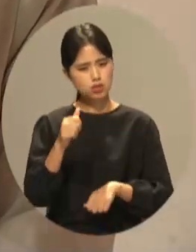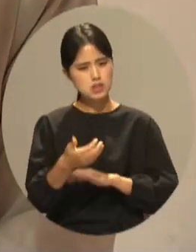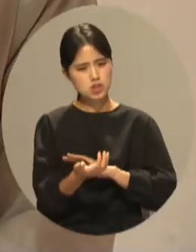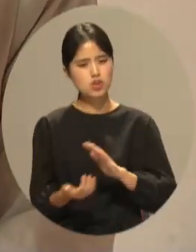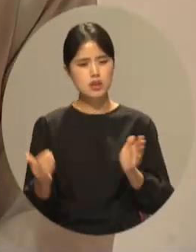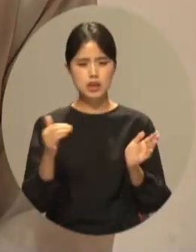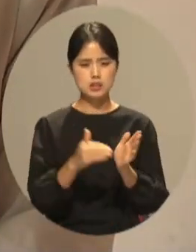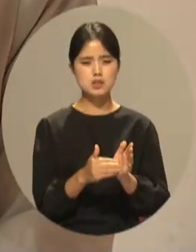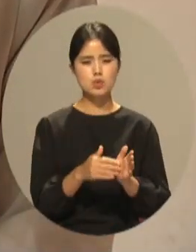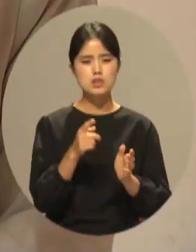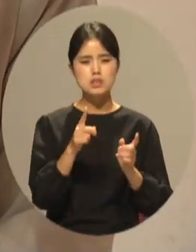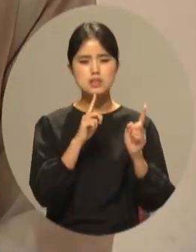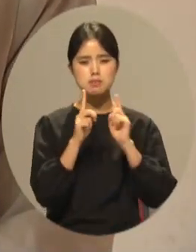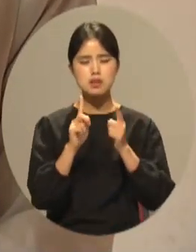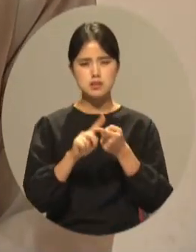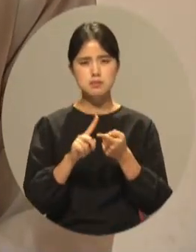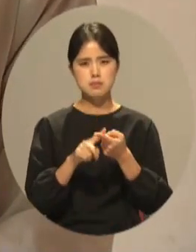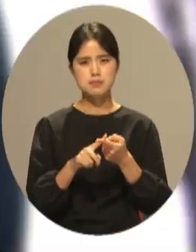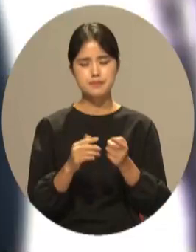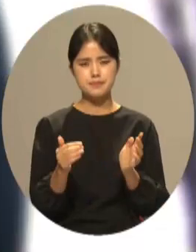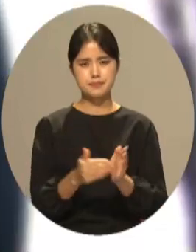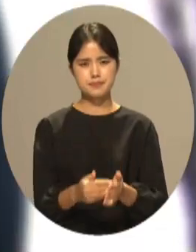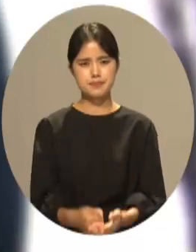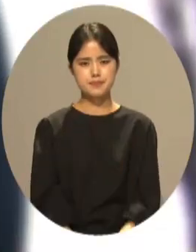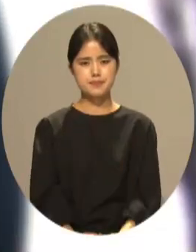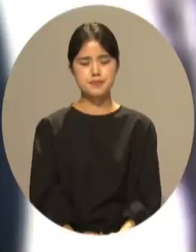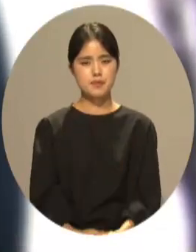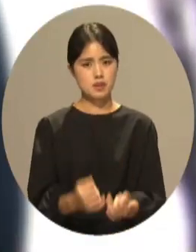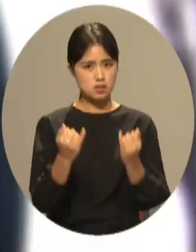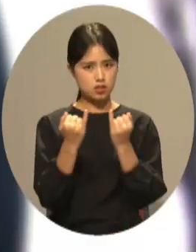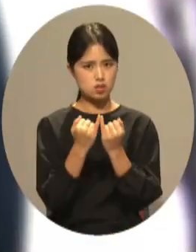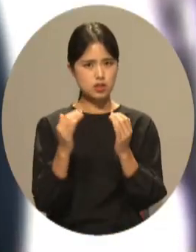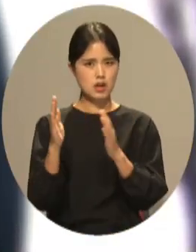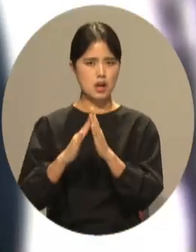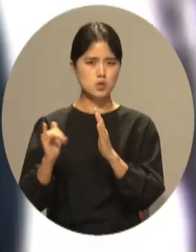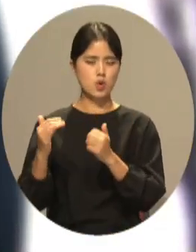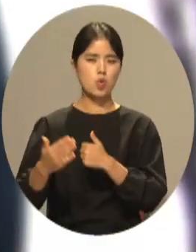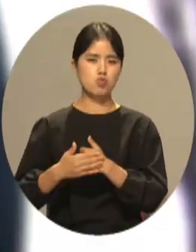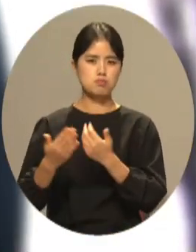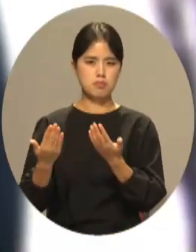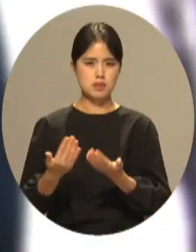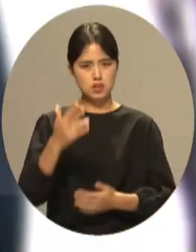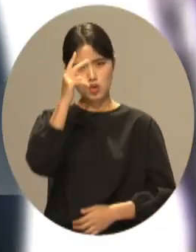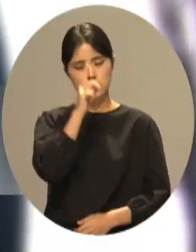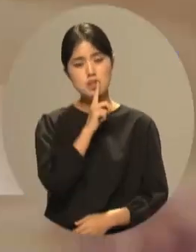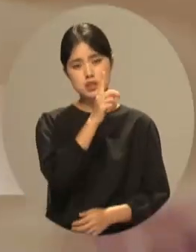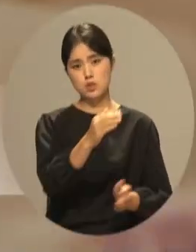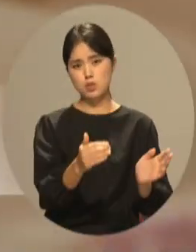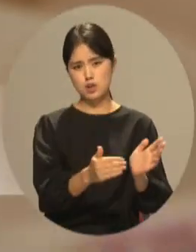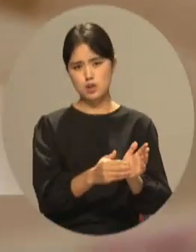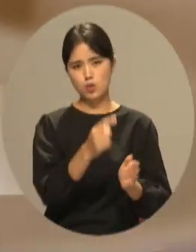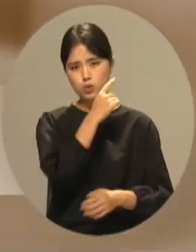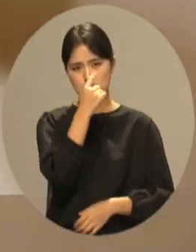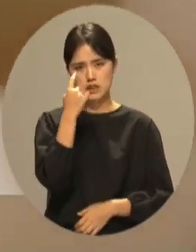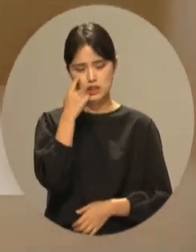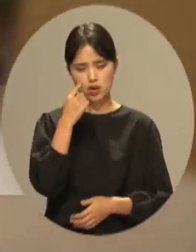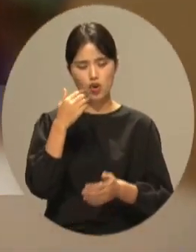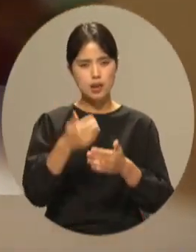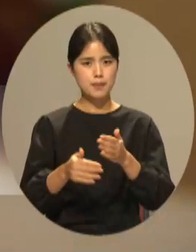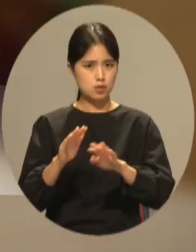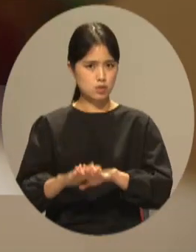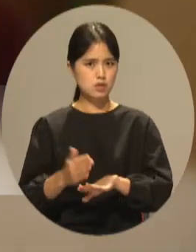전까지도 그런 말씀을 의연하게 하셨어요. 여성은 가족의 도움을 받아 경찰에 신고하고 증거도